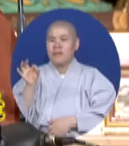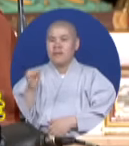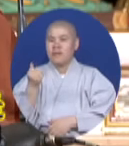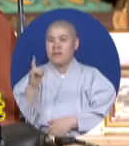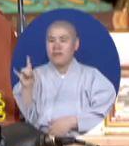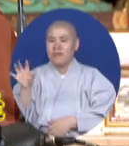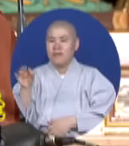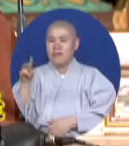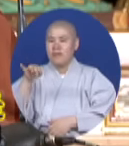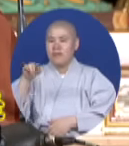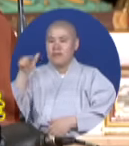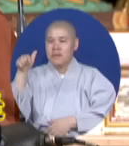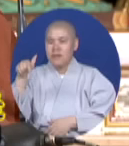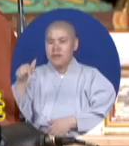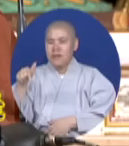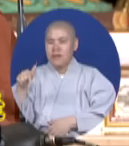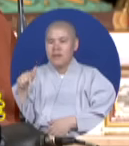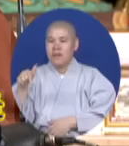응행시